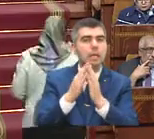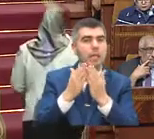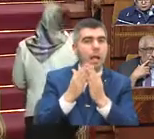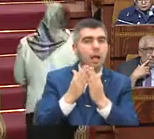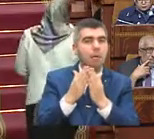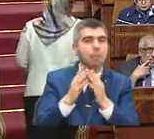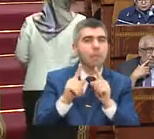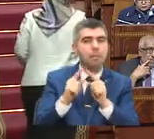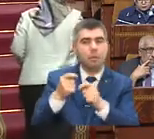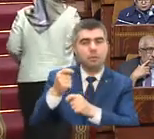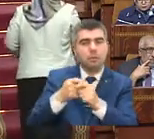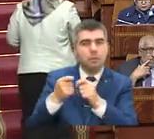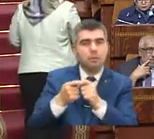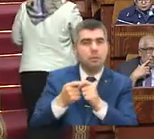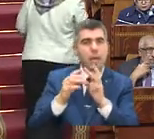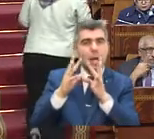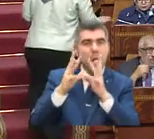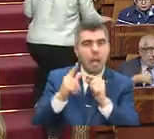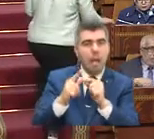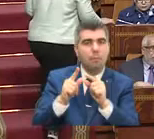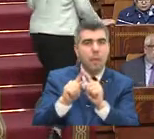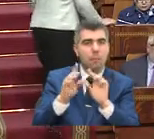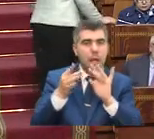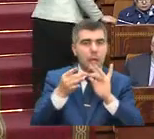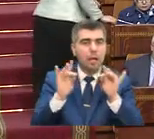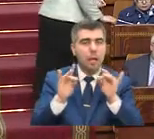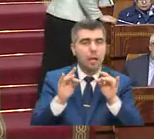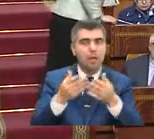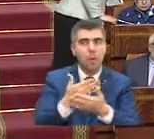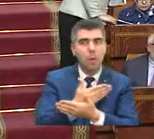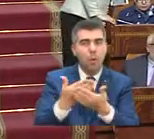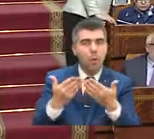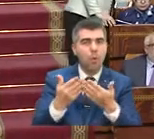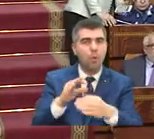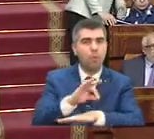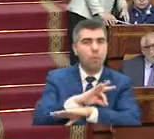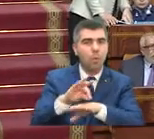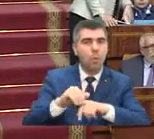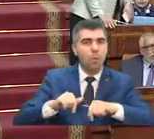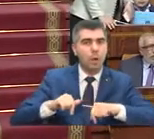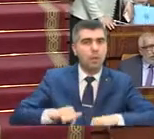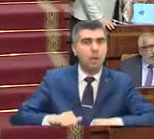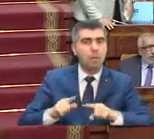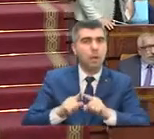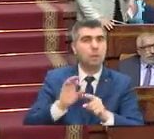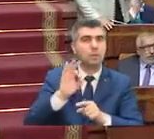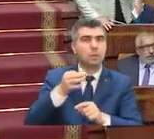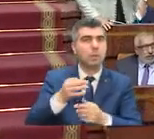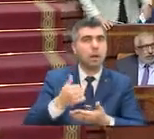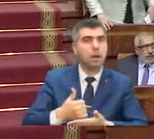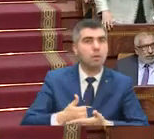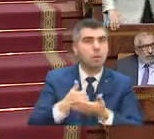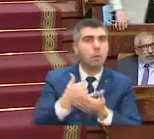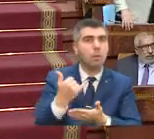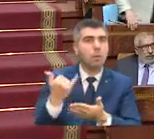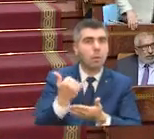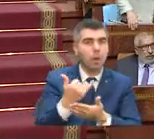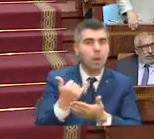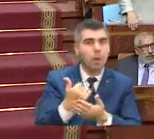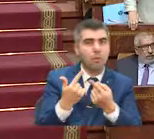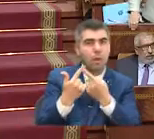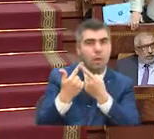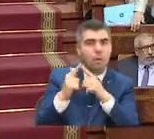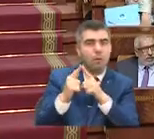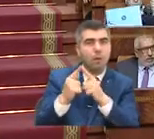رقمنات الإدارة، كل هذه الإجراءات سيد الوزير باش يمكن تساعد كيفكم تواكبوها في التنزيل ديالها والتنزيل